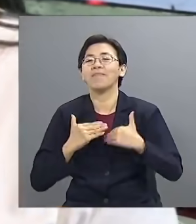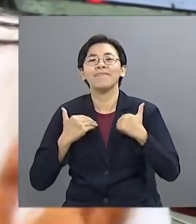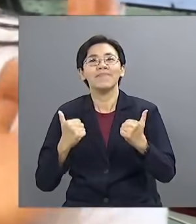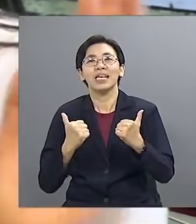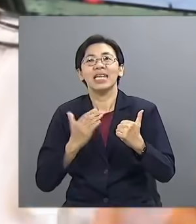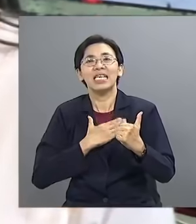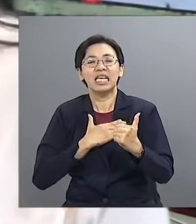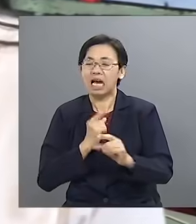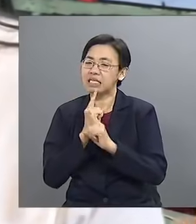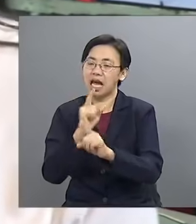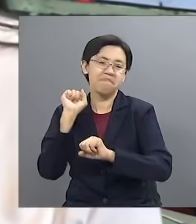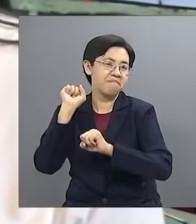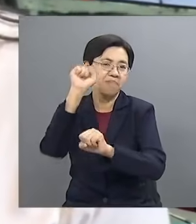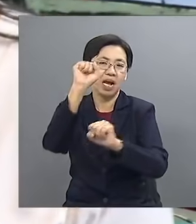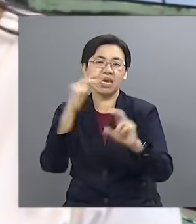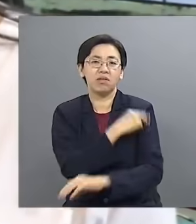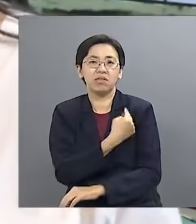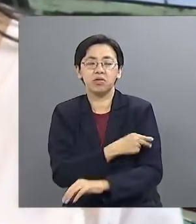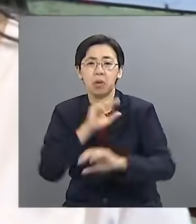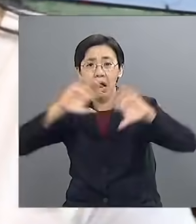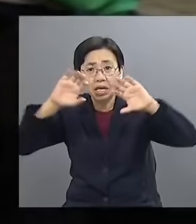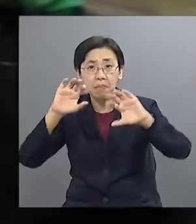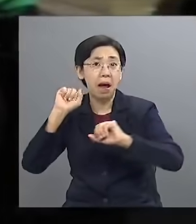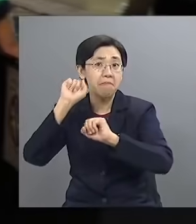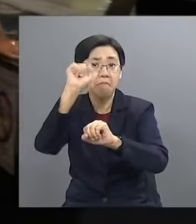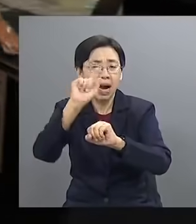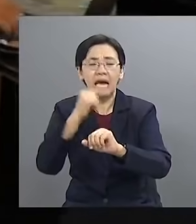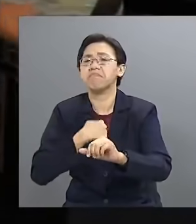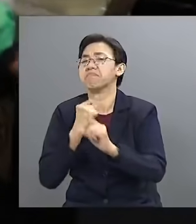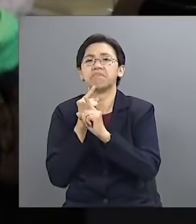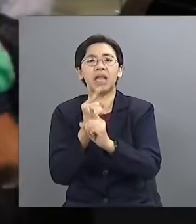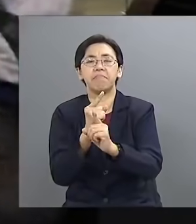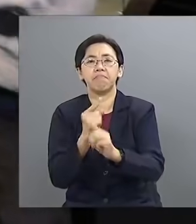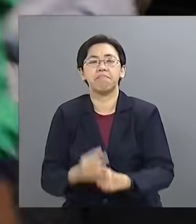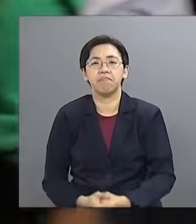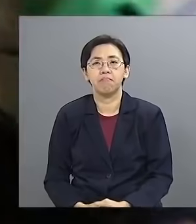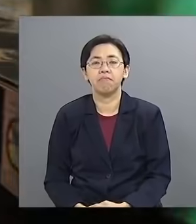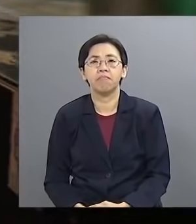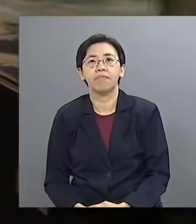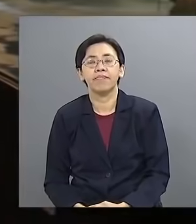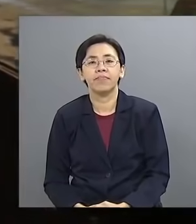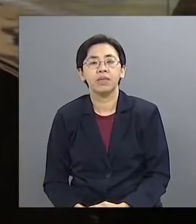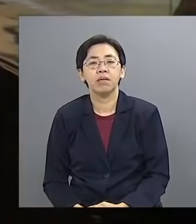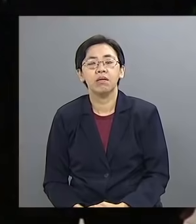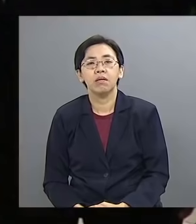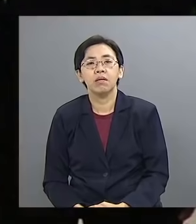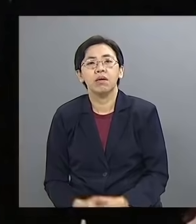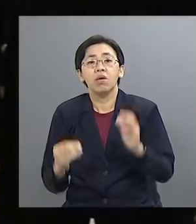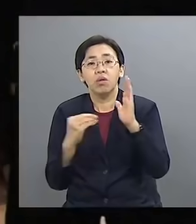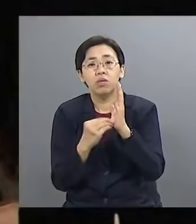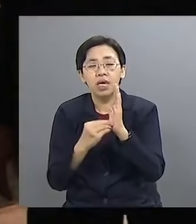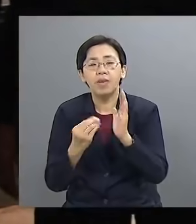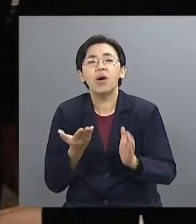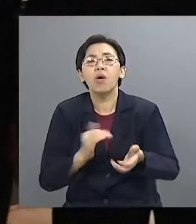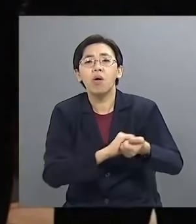การที่ทางรัฐบาลให้มาอย่างเคร่งครัดค่ะ ทั้งนี้กรุงเทพมหานครเขาก็ขอความร่วมมือร้านอาหารทุ